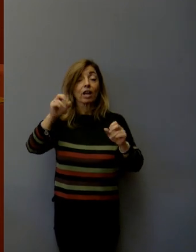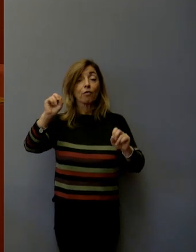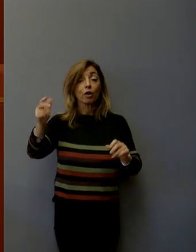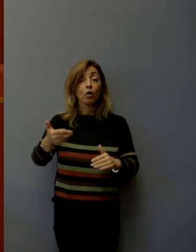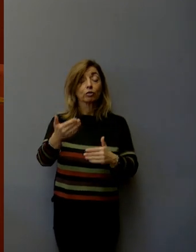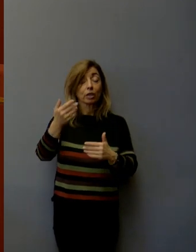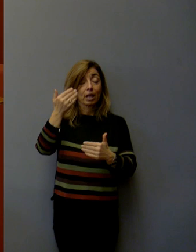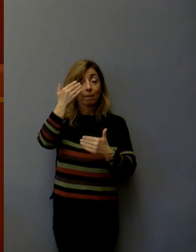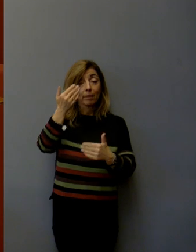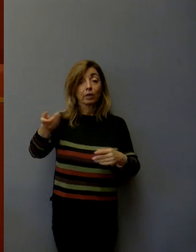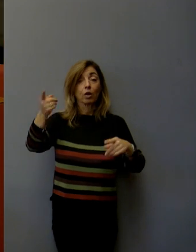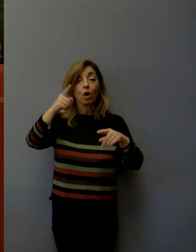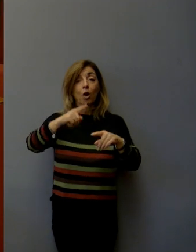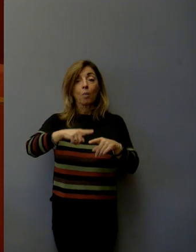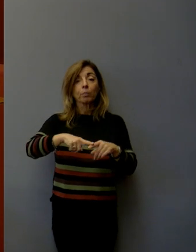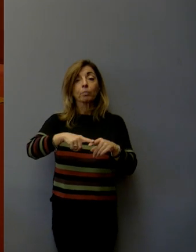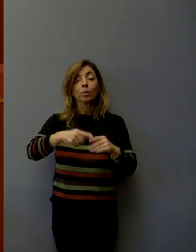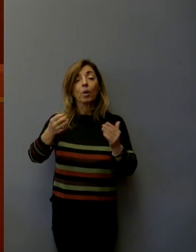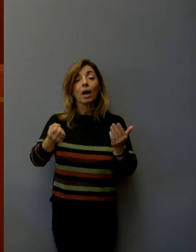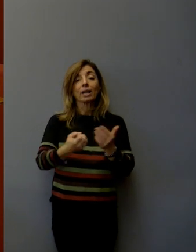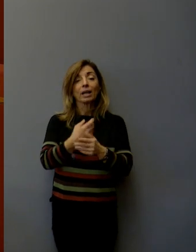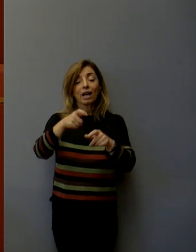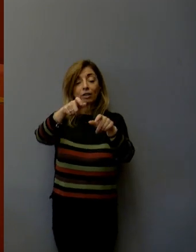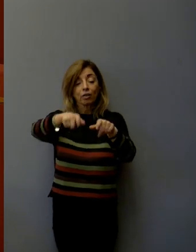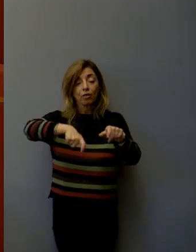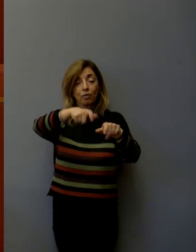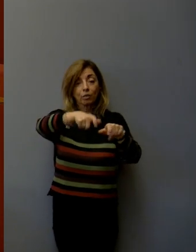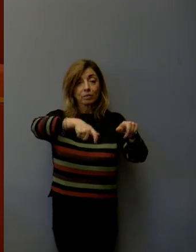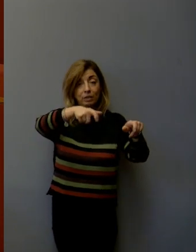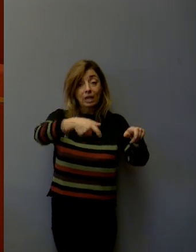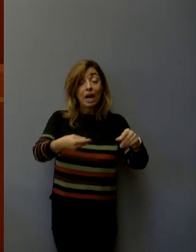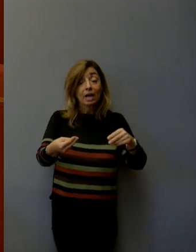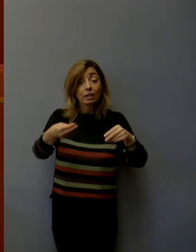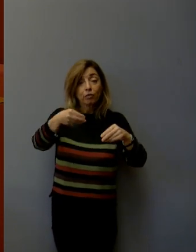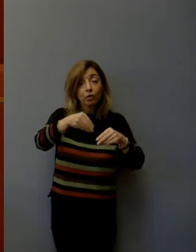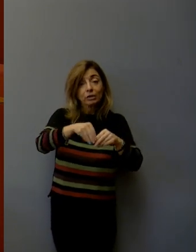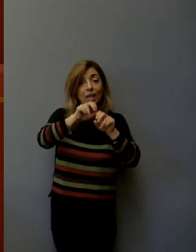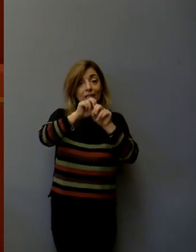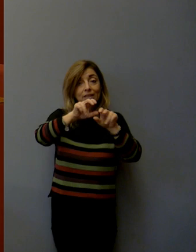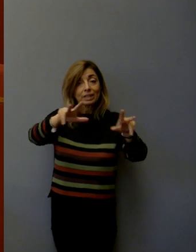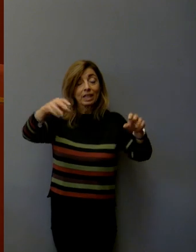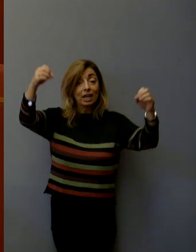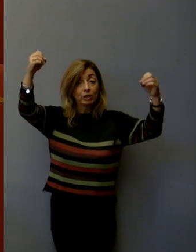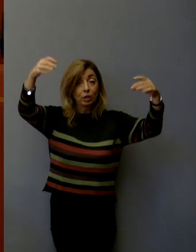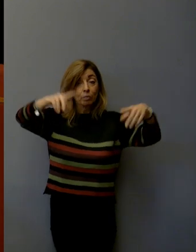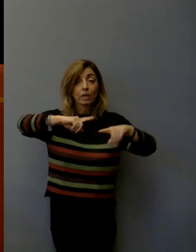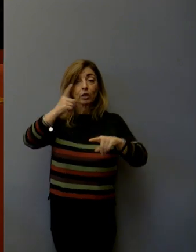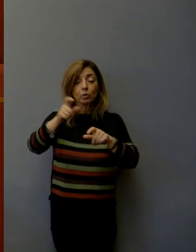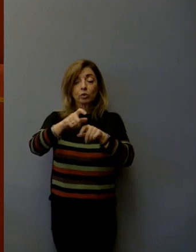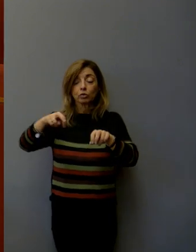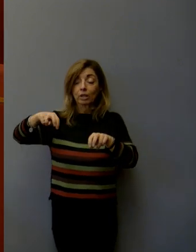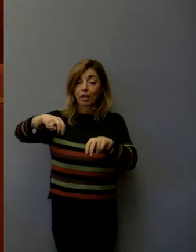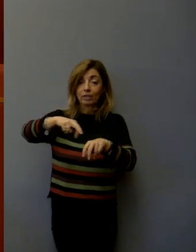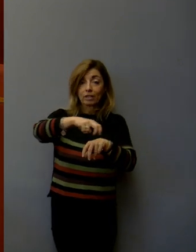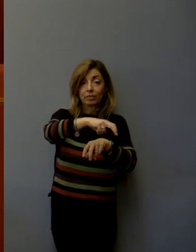trasversalmente pedonale in forma rinforzata e segnalata e illuminata per tutti i cittadini che devono attraversare la strada per raggiungere fermate